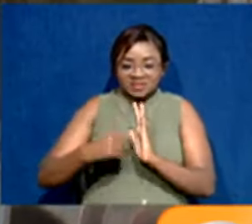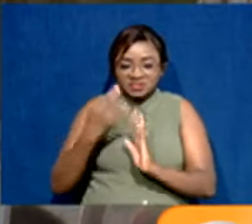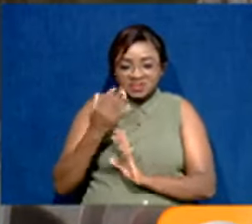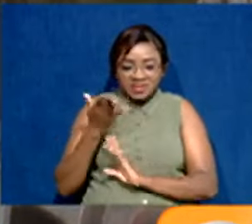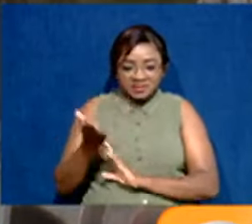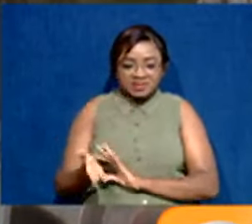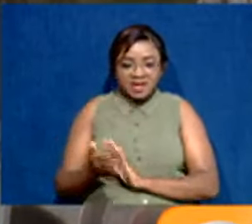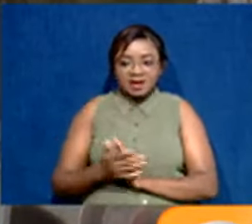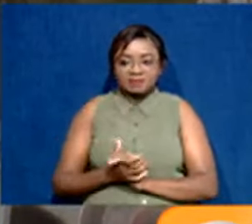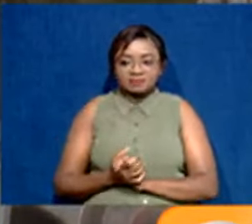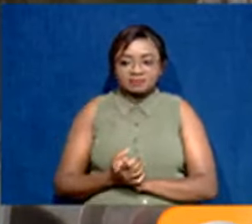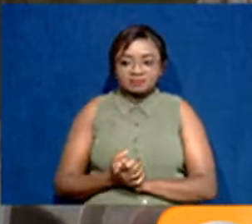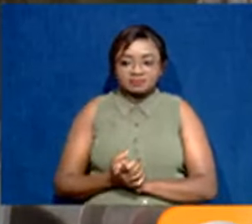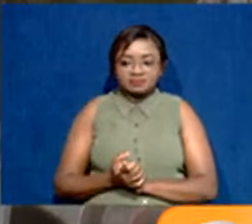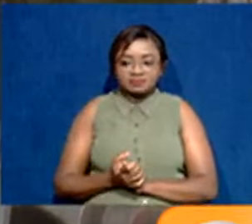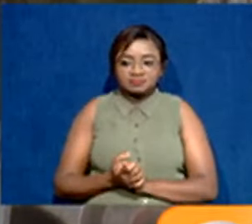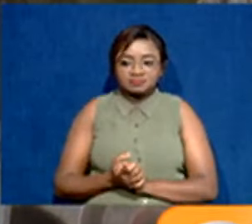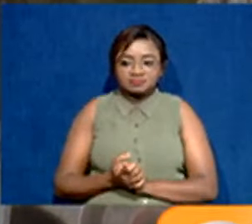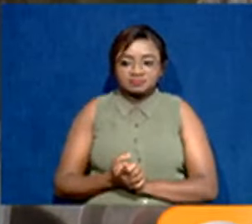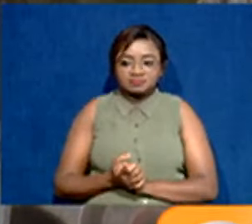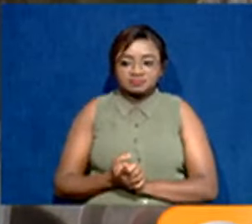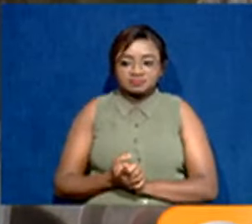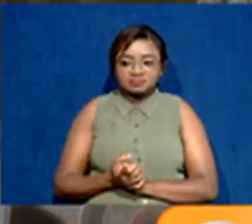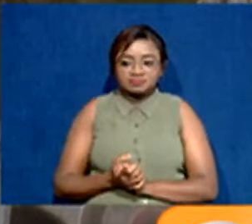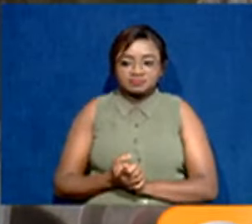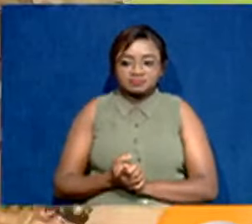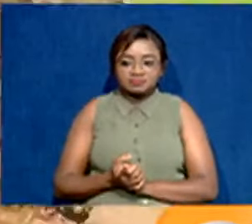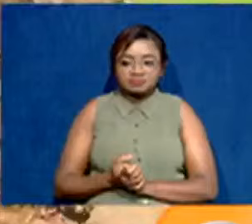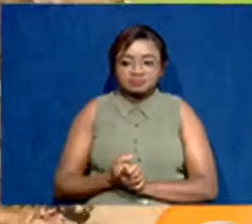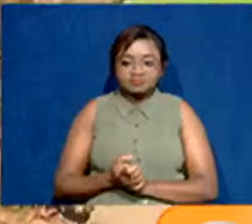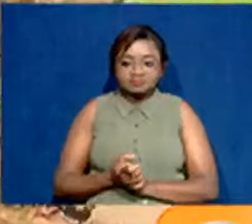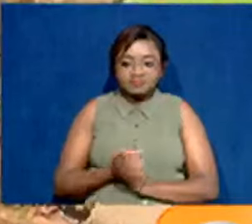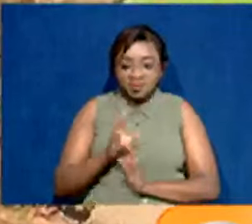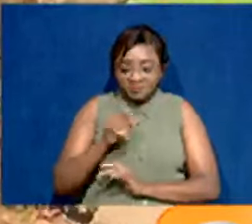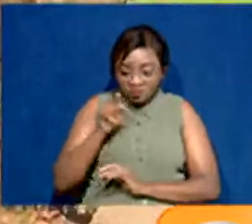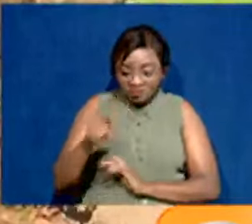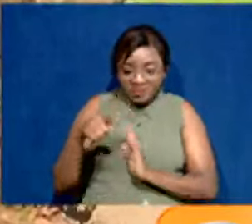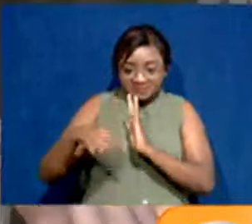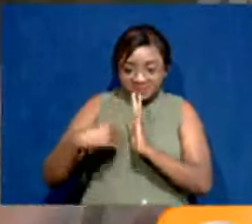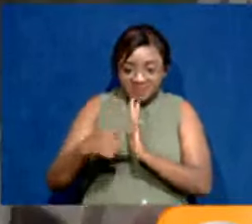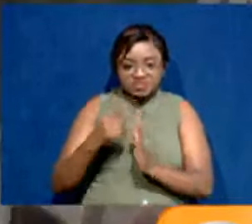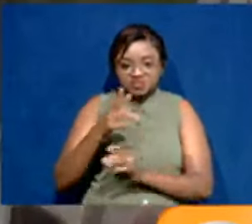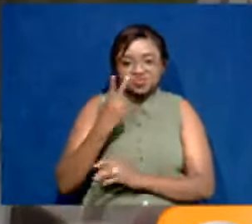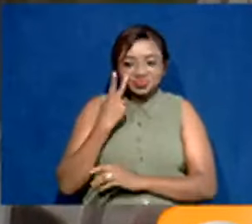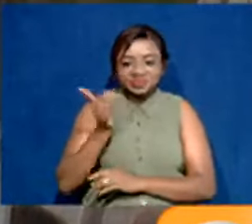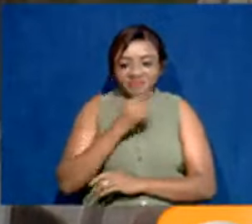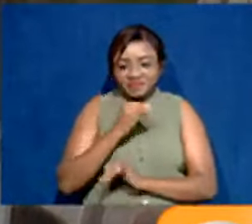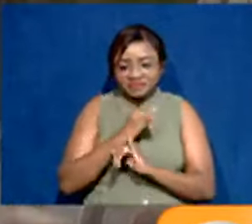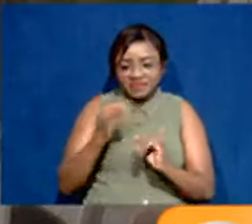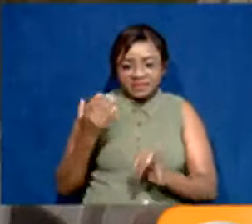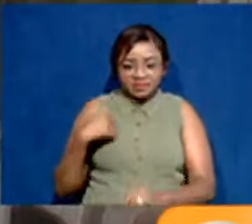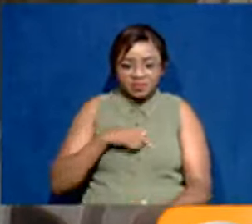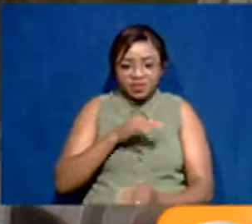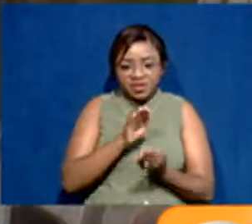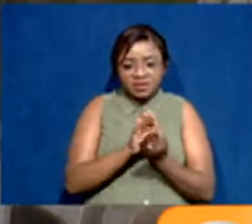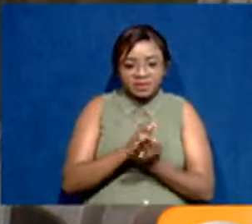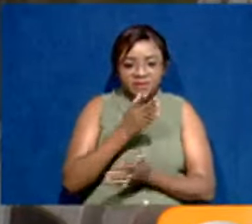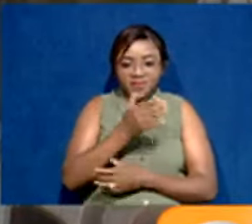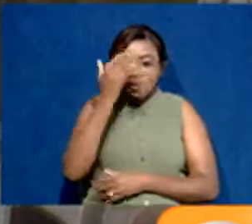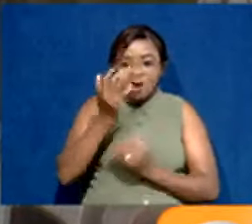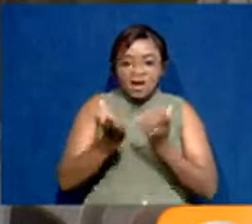na... Kwa hizo machine, ndizo hizi mnaona tumeweka huku nje kwa sababu hakuna